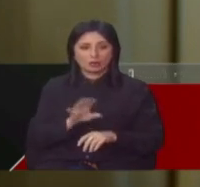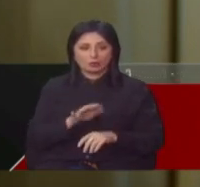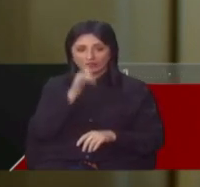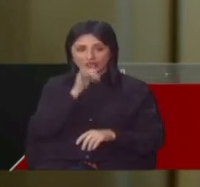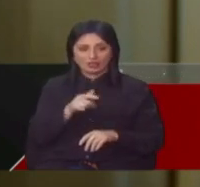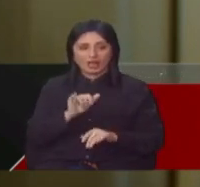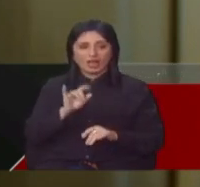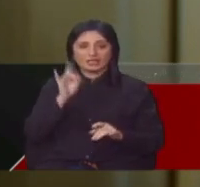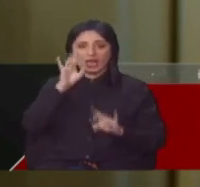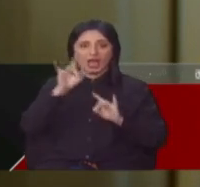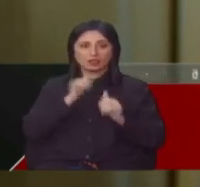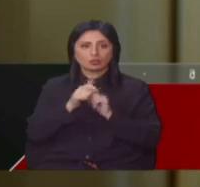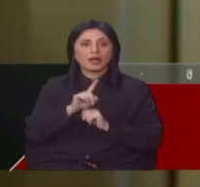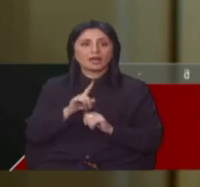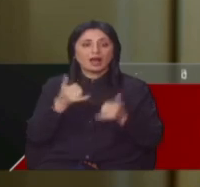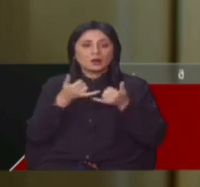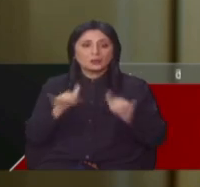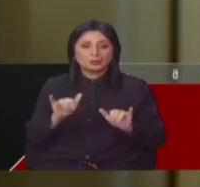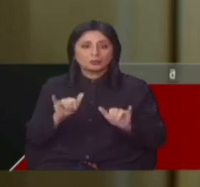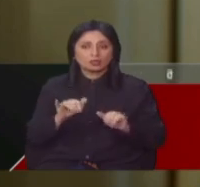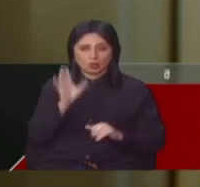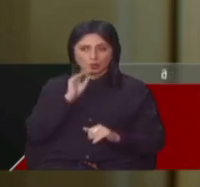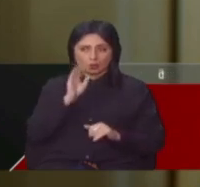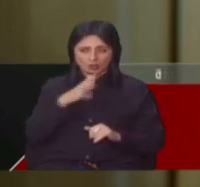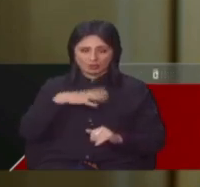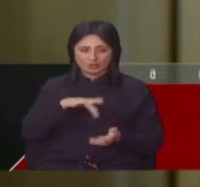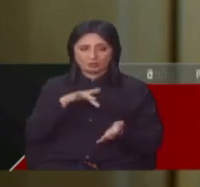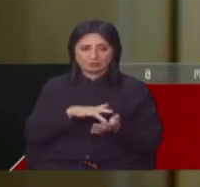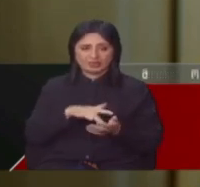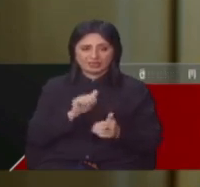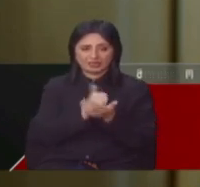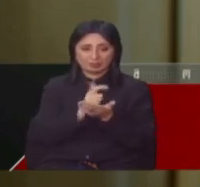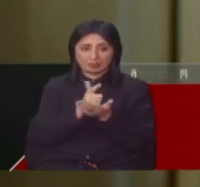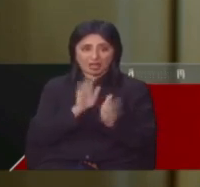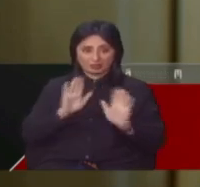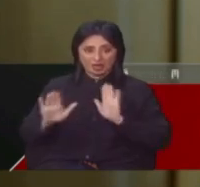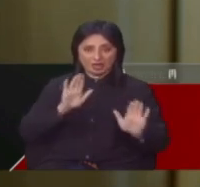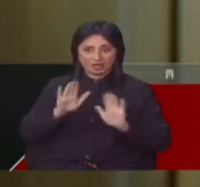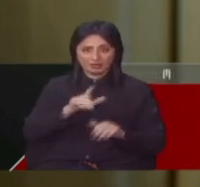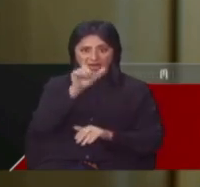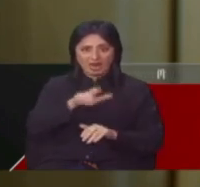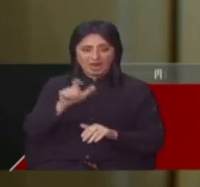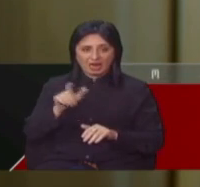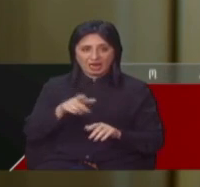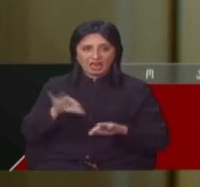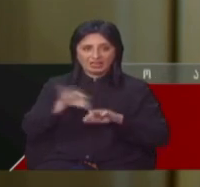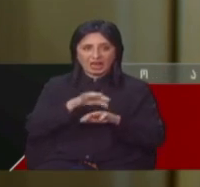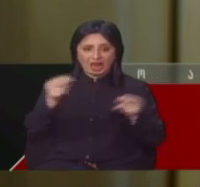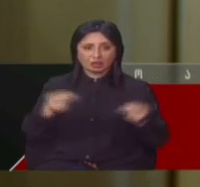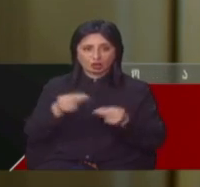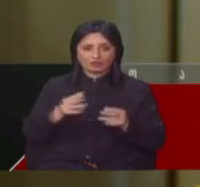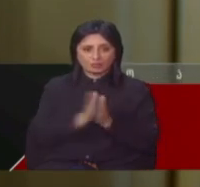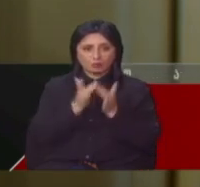რასაც აანონსებდნენ. Რა არის გასაკვირი, როდესაც თბილისი პრაიდი აორგანიზებს კაცების გათხოვების და